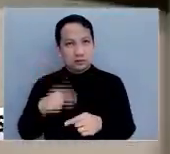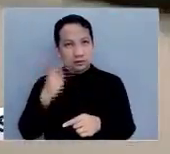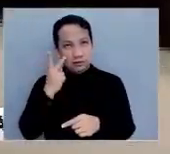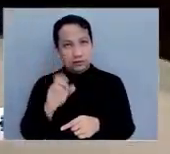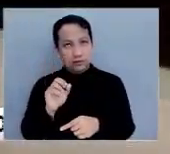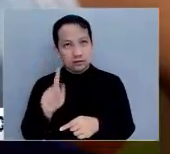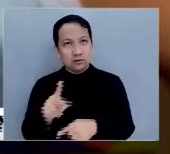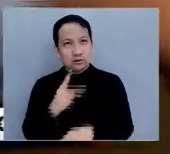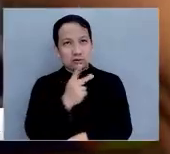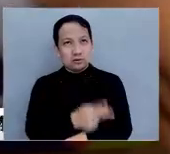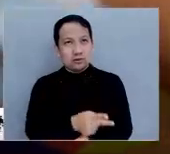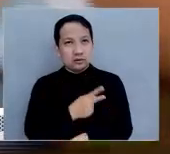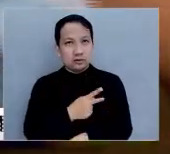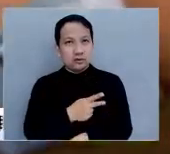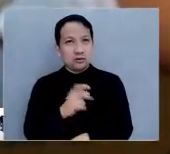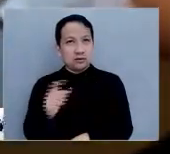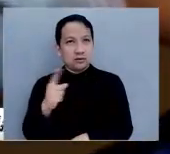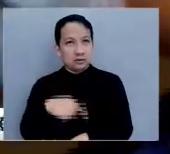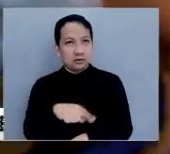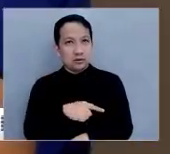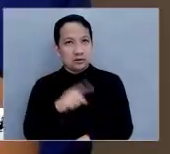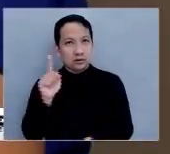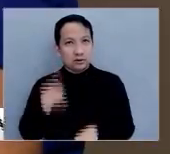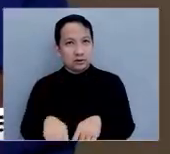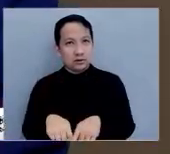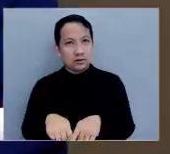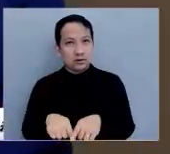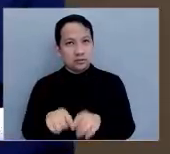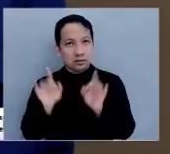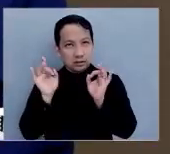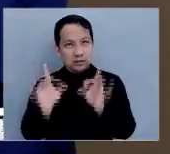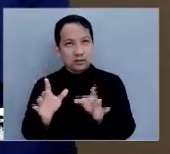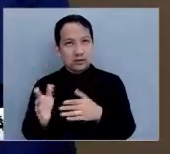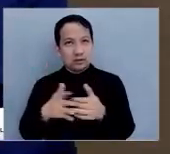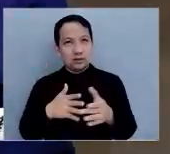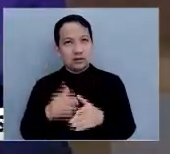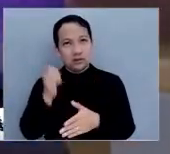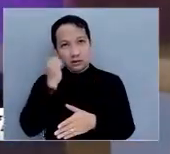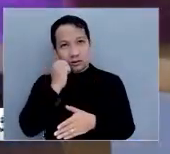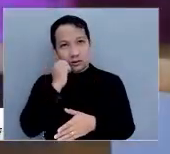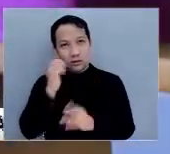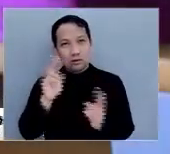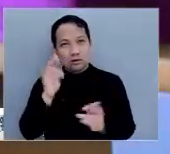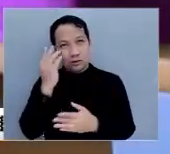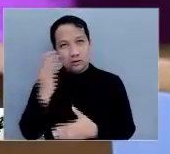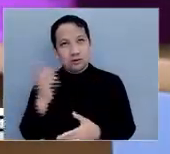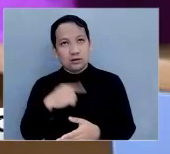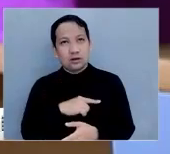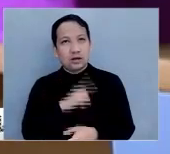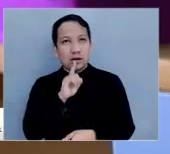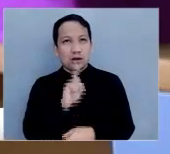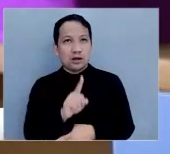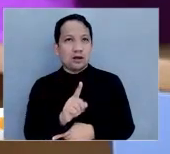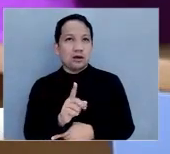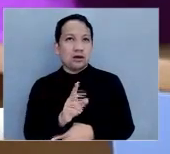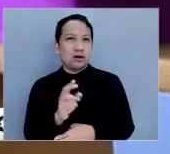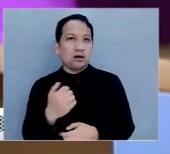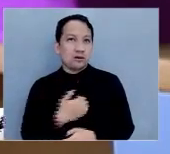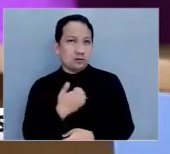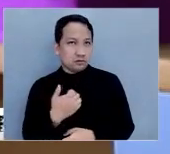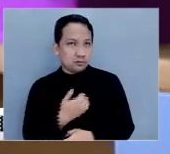yung mga patients mo, tapos biglang all of a sudden bigla sila mag-critical. Dapat lagi kang handa. So I guess meron ka dapat